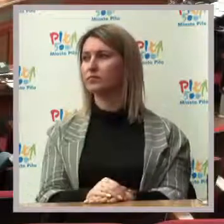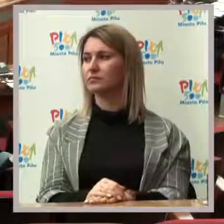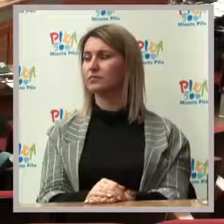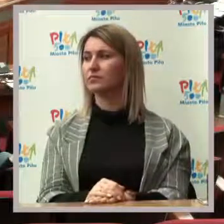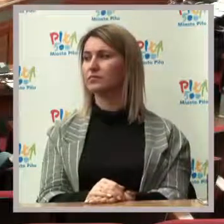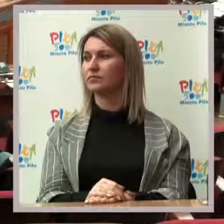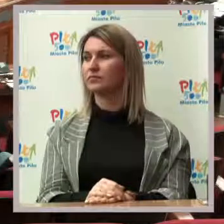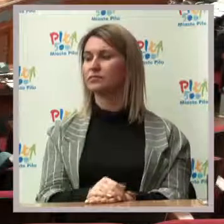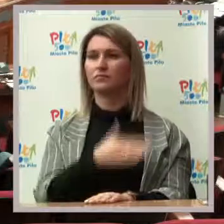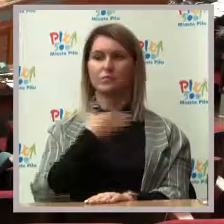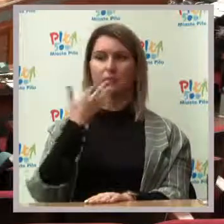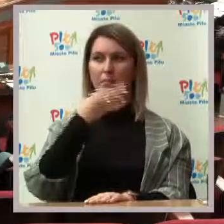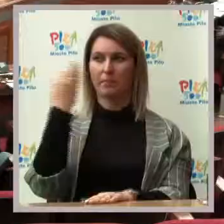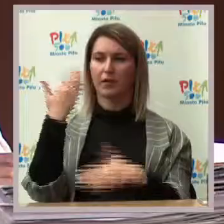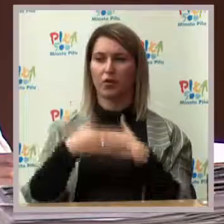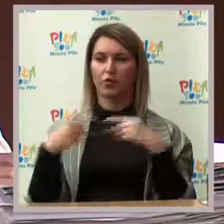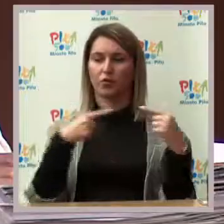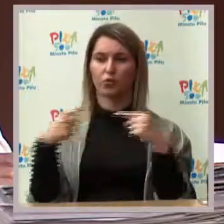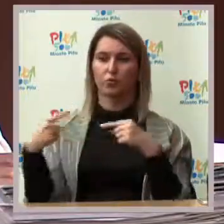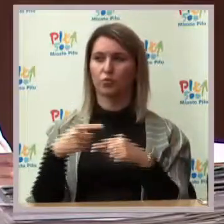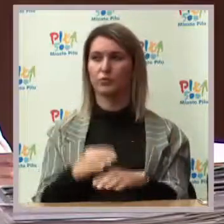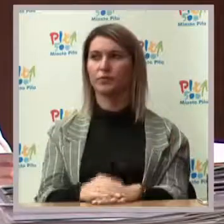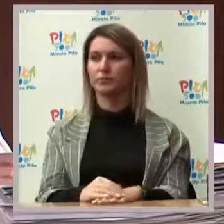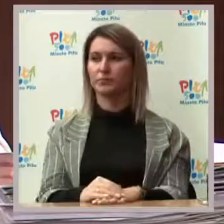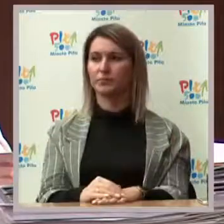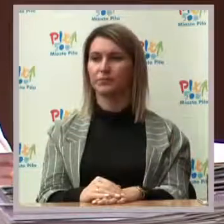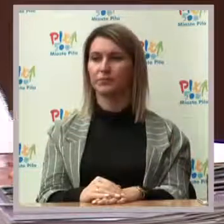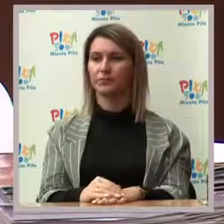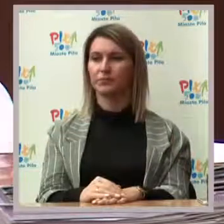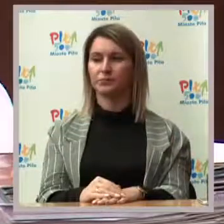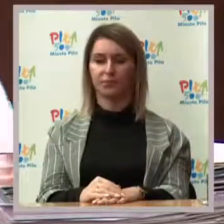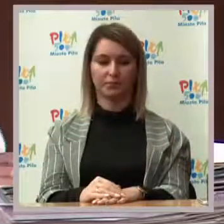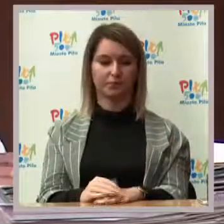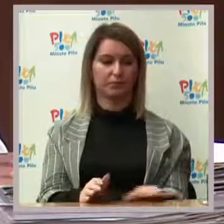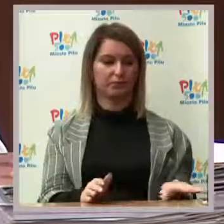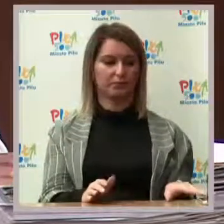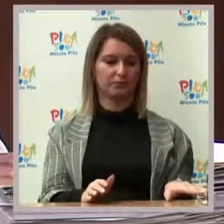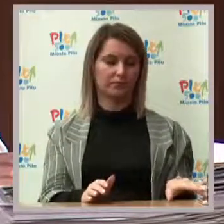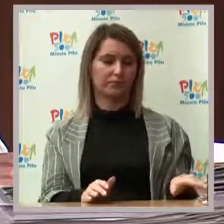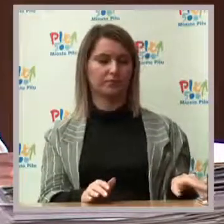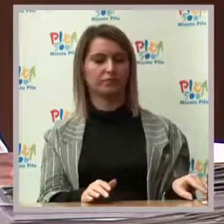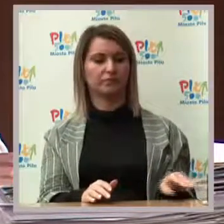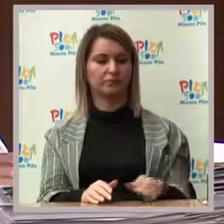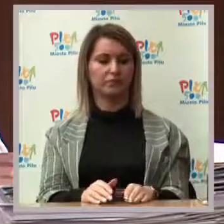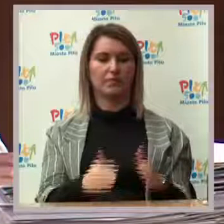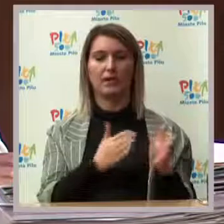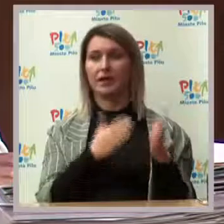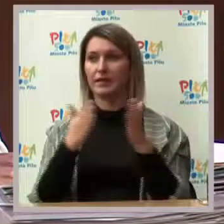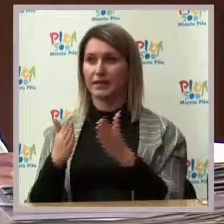sprawozdania? Nie widzę. Wobec tego zamykam dyskusję. Przechodzimy do punktu